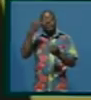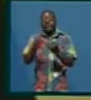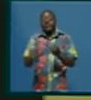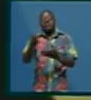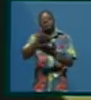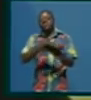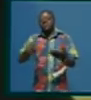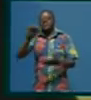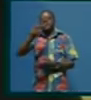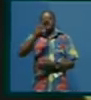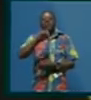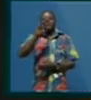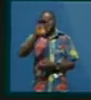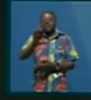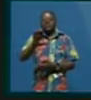l'ANC.